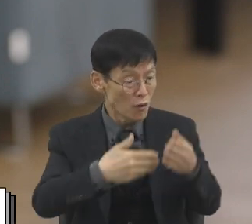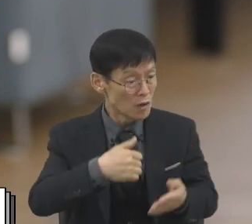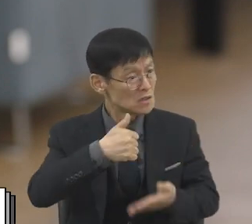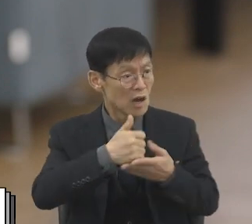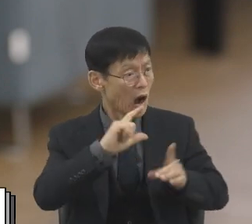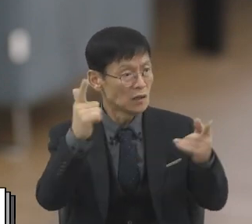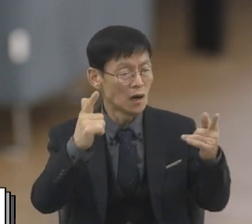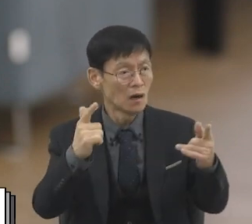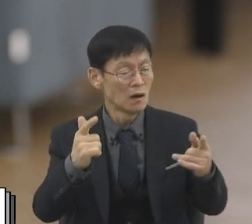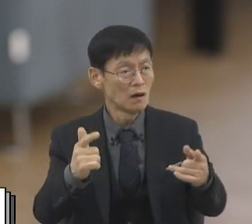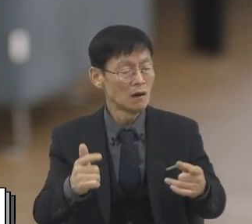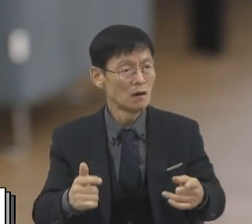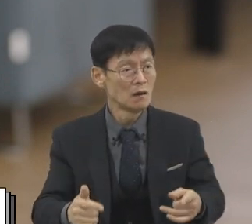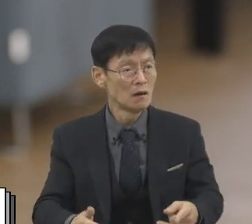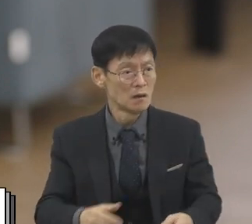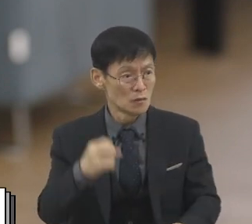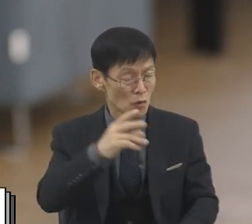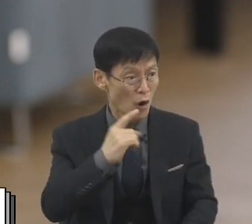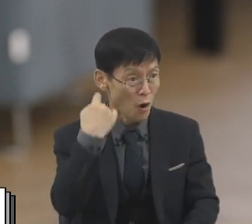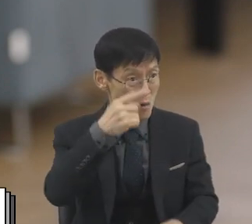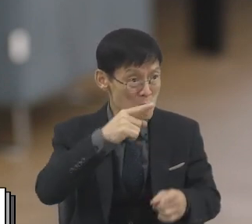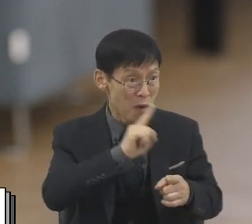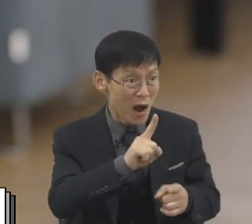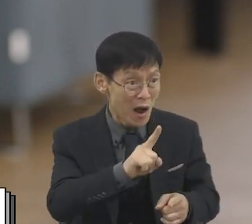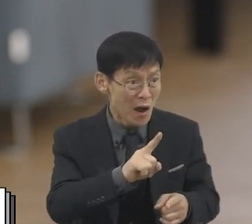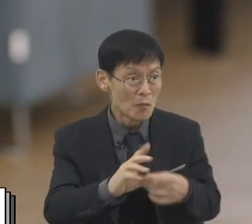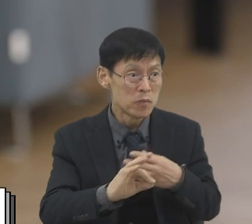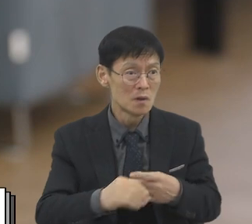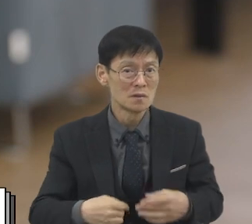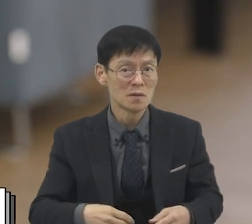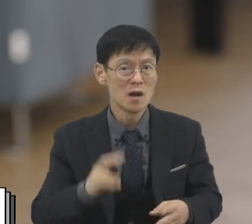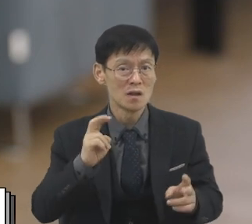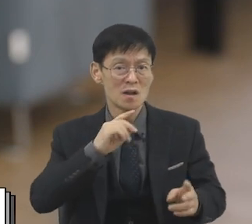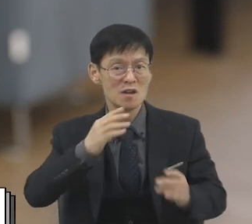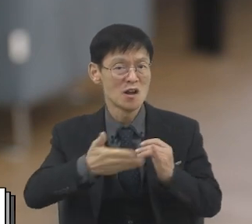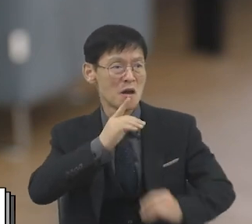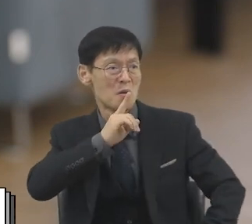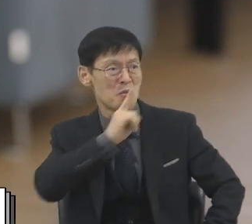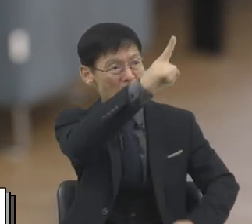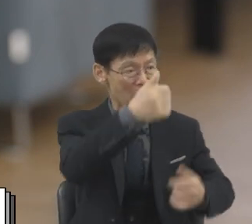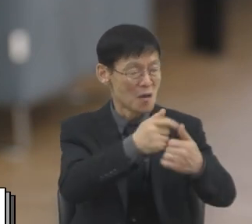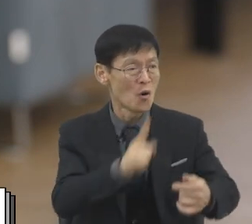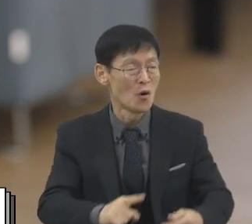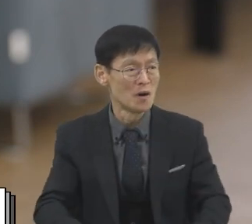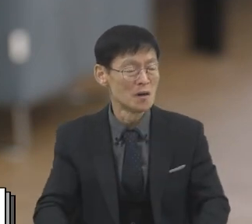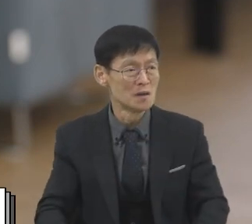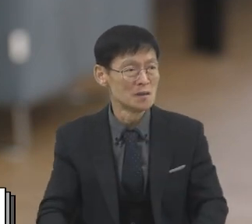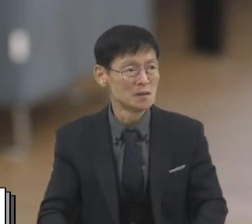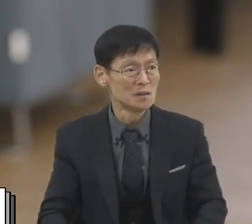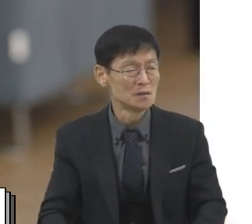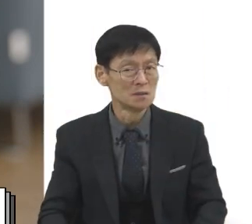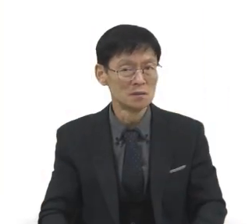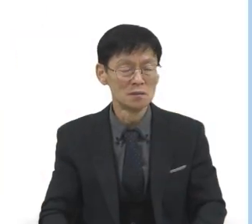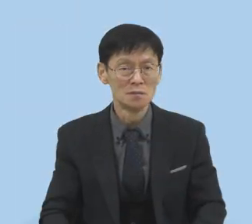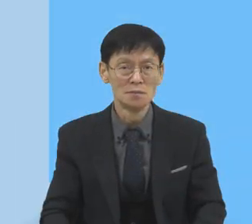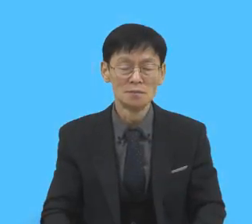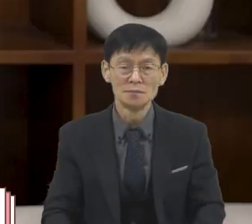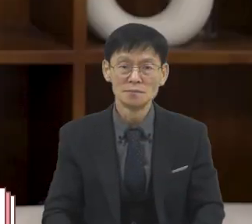칭찬이 될 수 없어요. 자꾸 이렇게 얼굴 얘기하면 사업주 성희롱 보충 상담원에게 상담 요청할 겁니다.